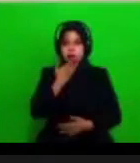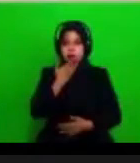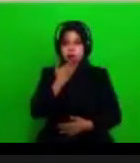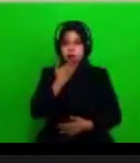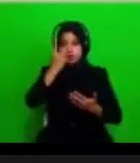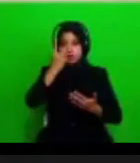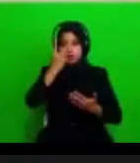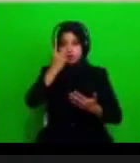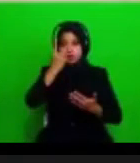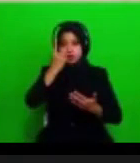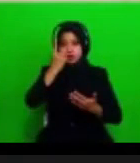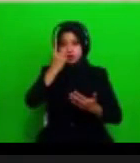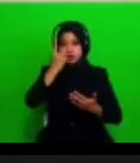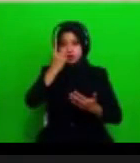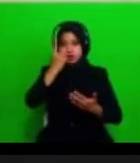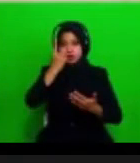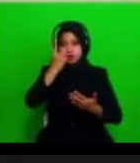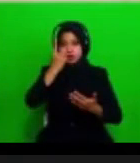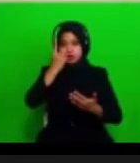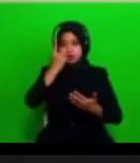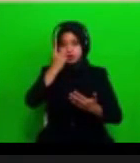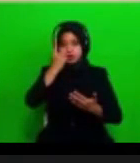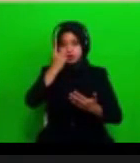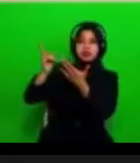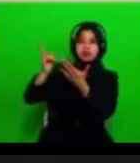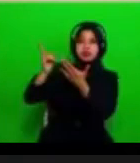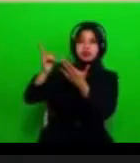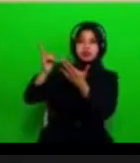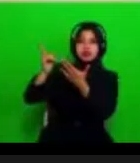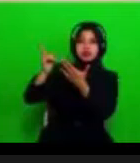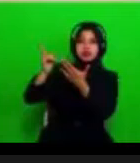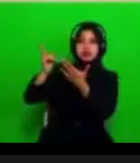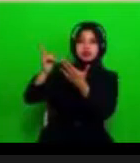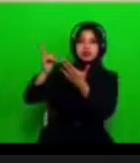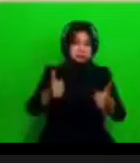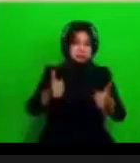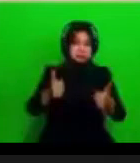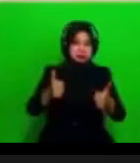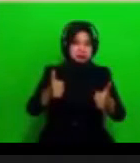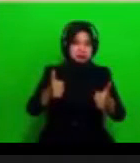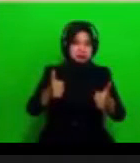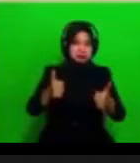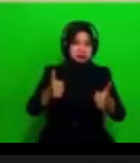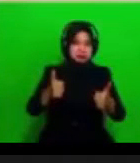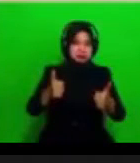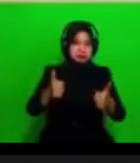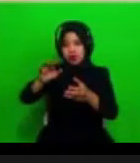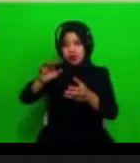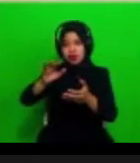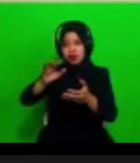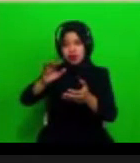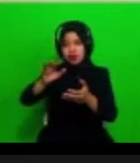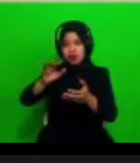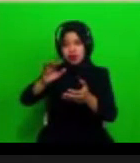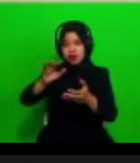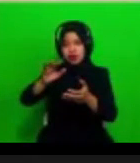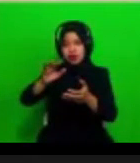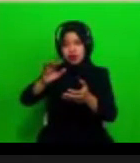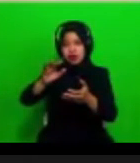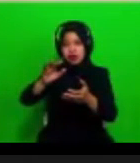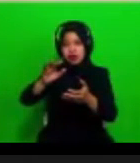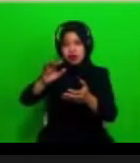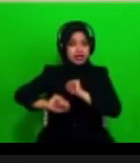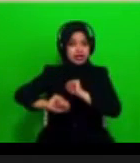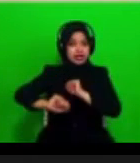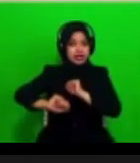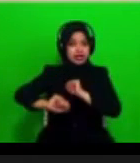kita semua harapkan. Amin ya Allah ya Rabbal Alamin. Terima kasih. Selanjutnya, kami mohon perkenan